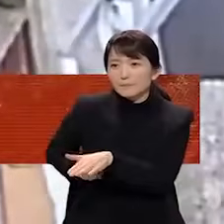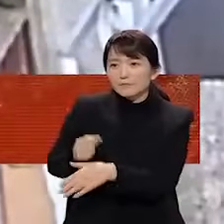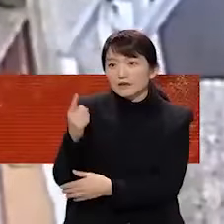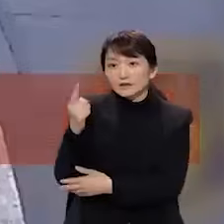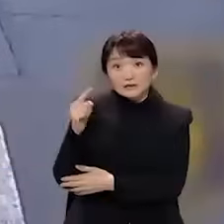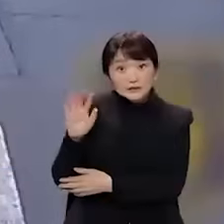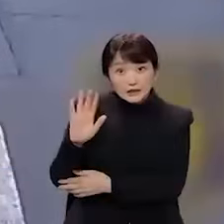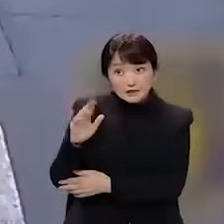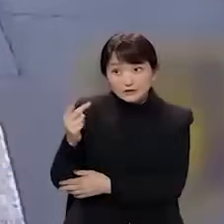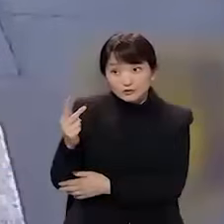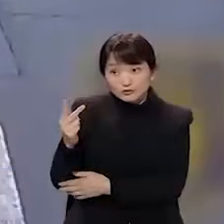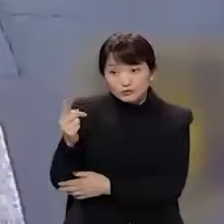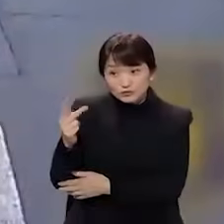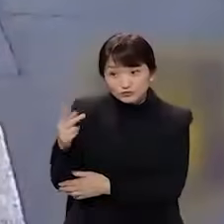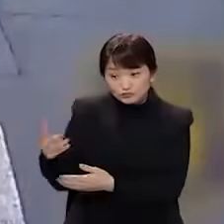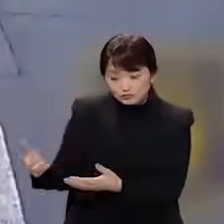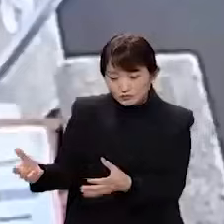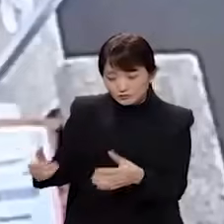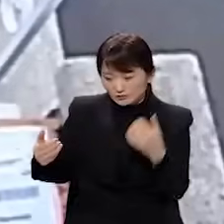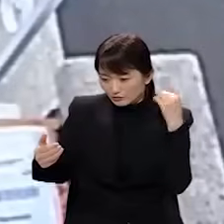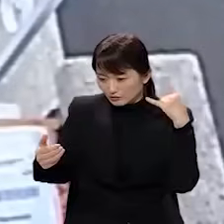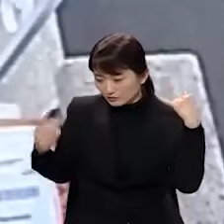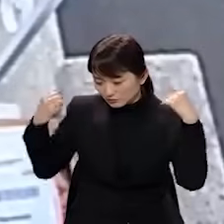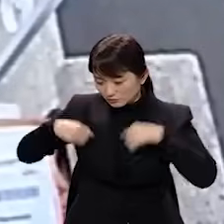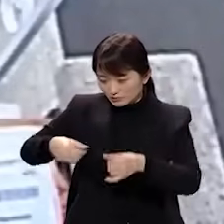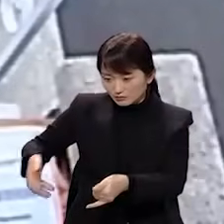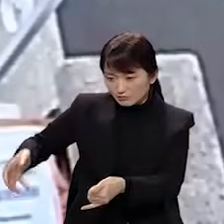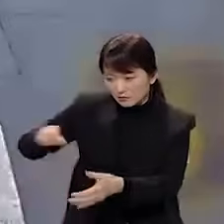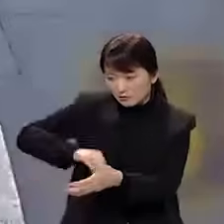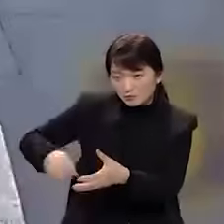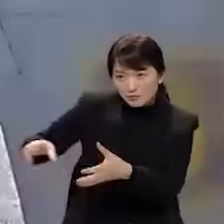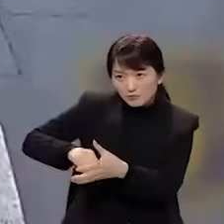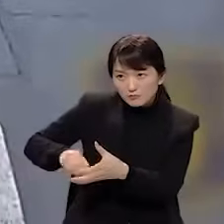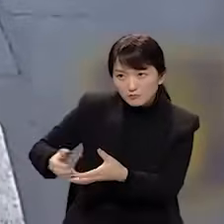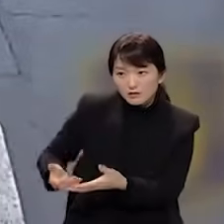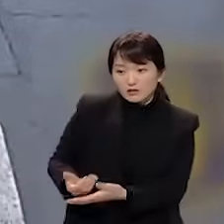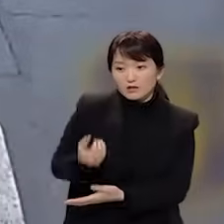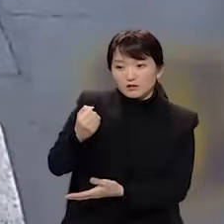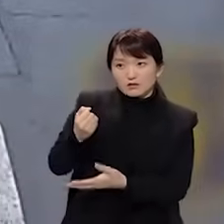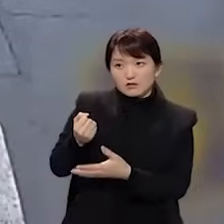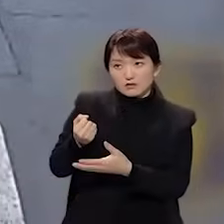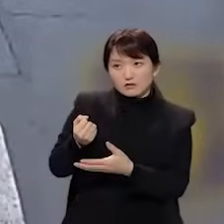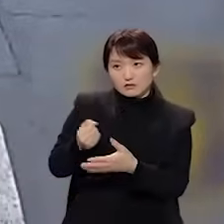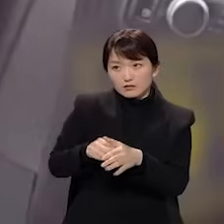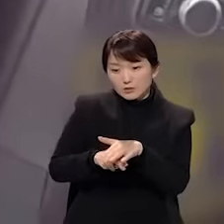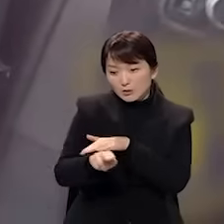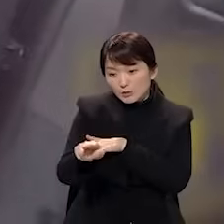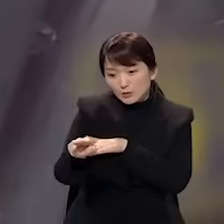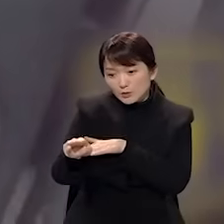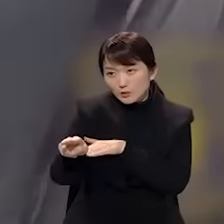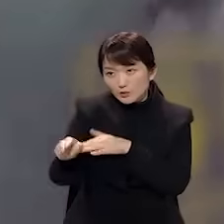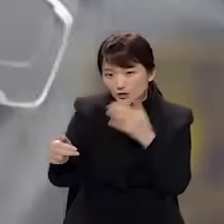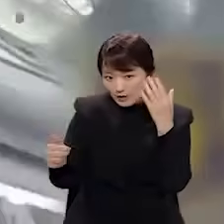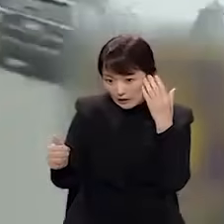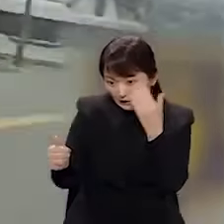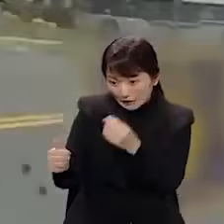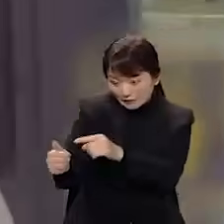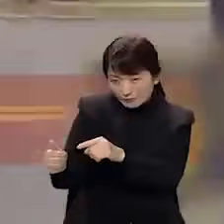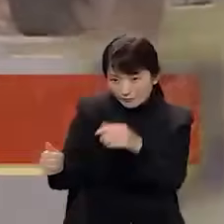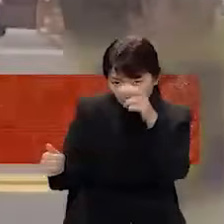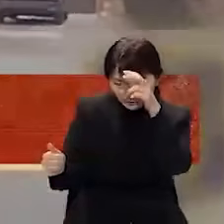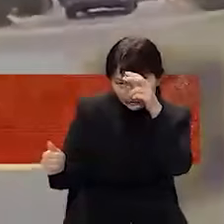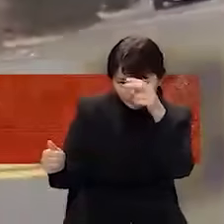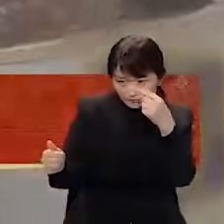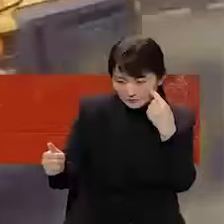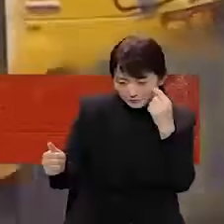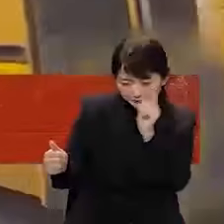아니라 두 개나 집어들고는 가방에 놓고 아무 일도 없었다는 듯이 쓱 도망친 건데 필면 범 면이 근처에 있던 경찰